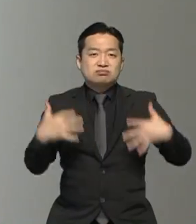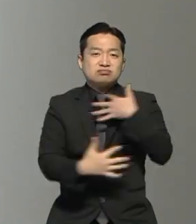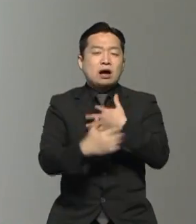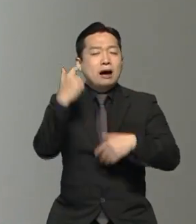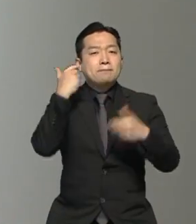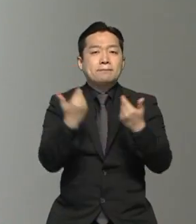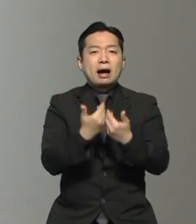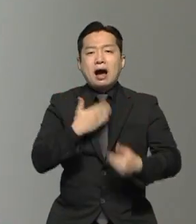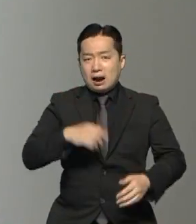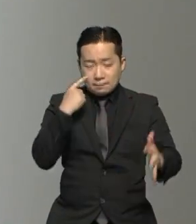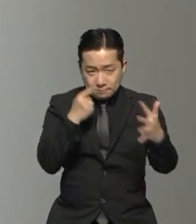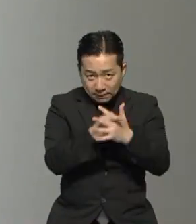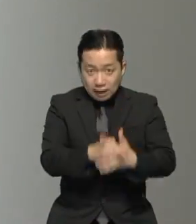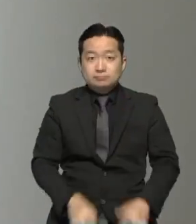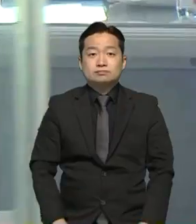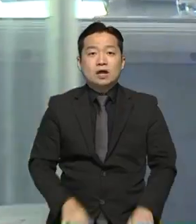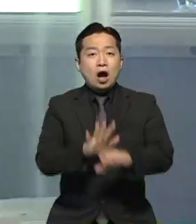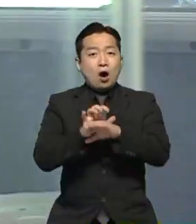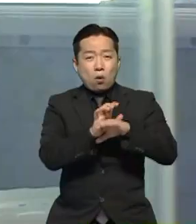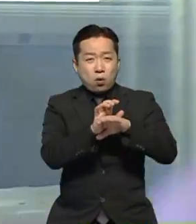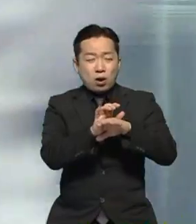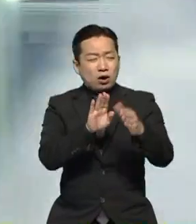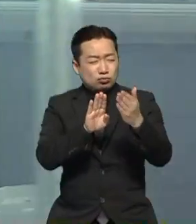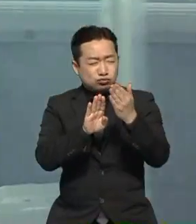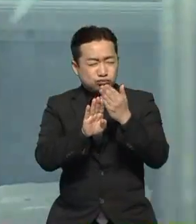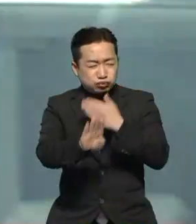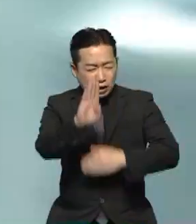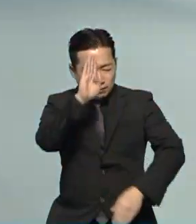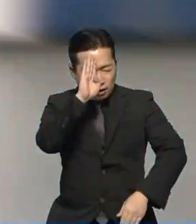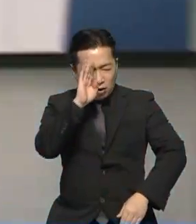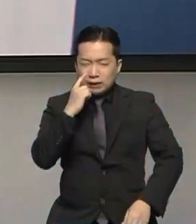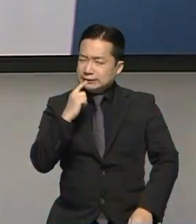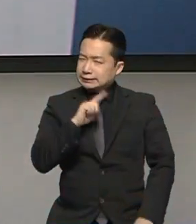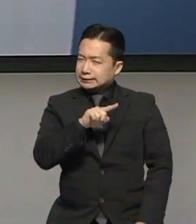씨는 자신의 증세를 코로나19 후유증으로 의심하고 있습니다.